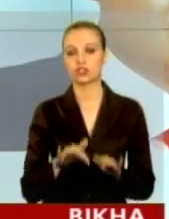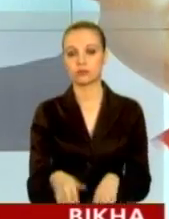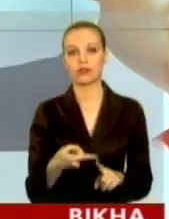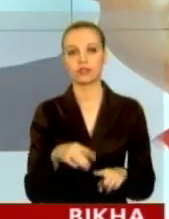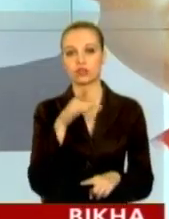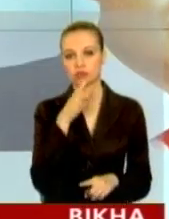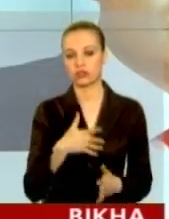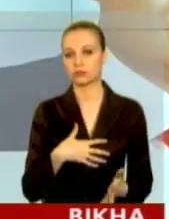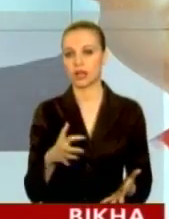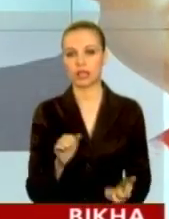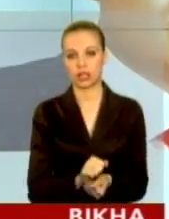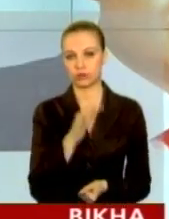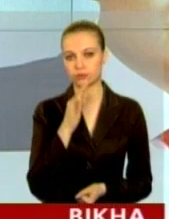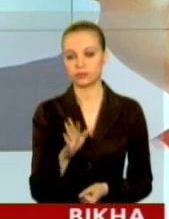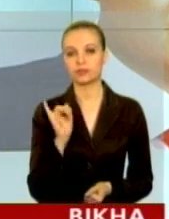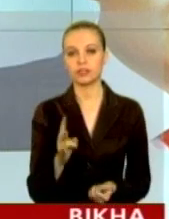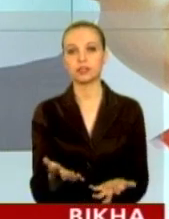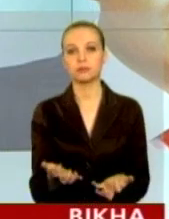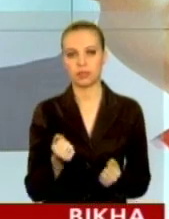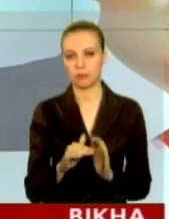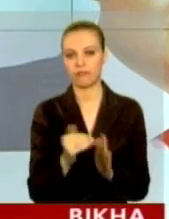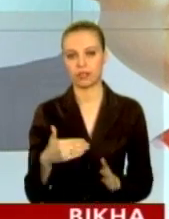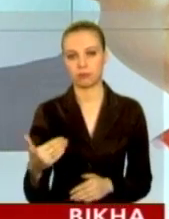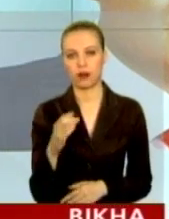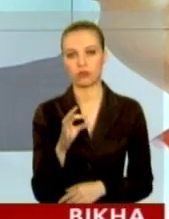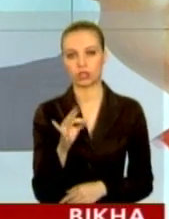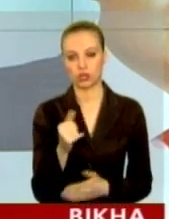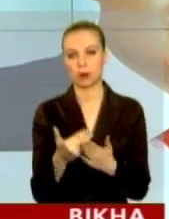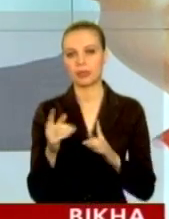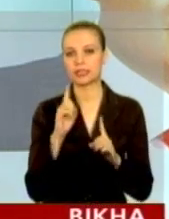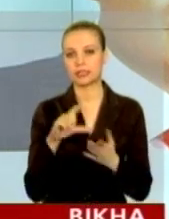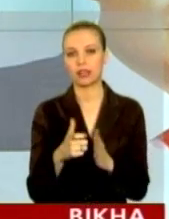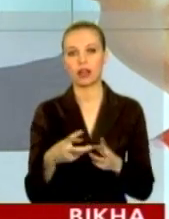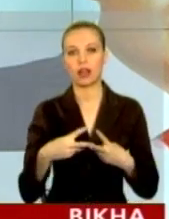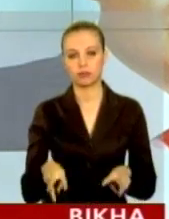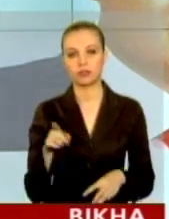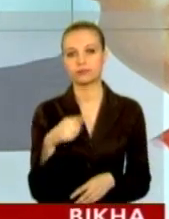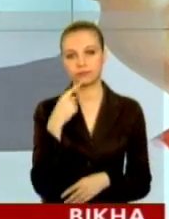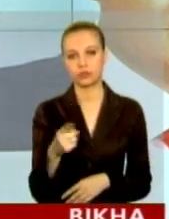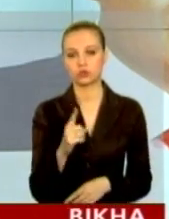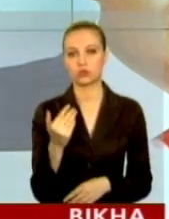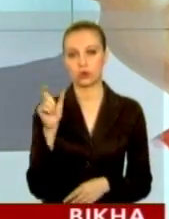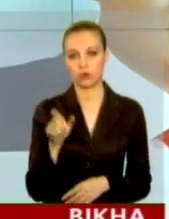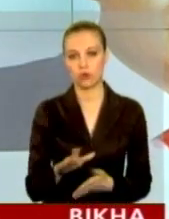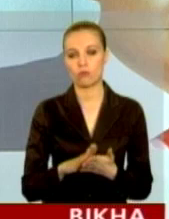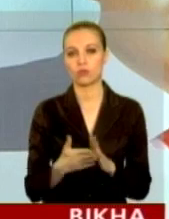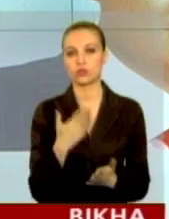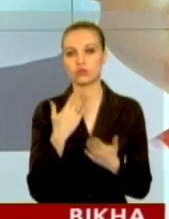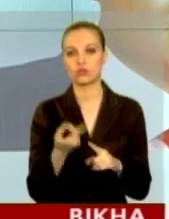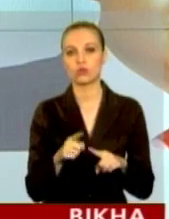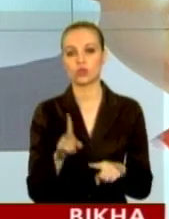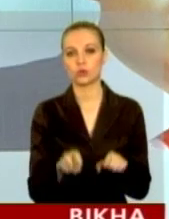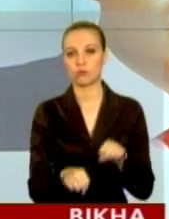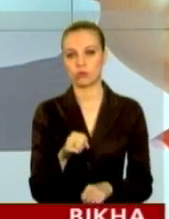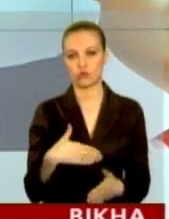тим часом категорично заявив, він приймає виклик правого сектору. Перед засіданням Кабміну він зазначив, що його позиція щодо тих, хто